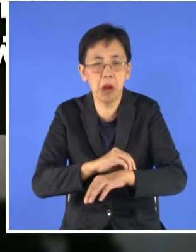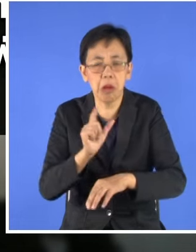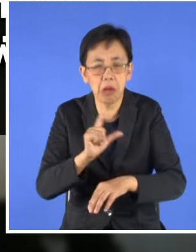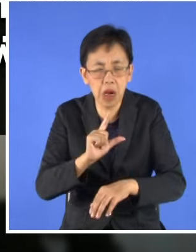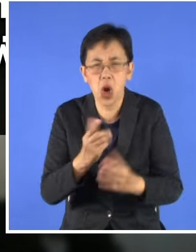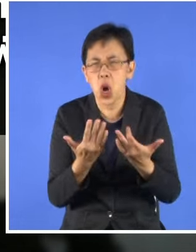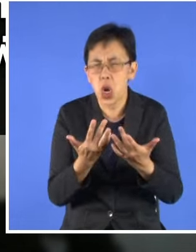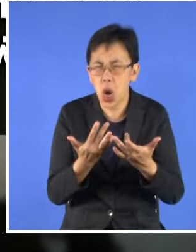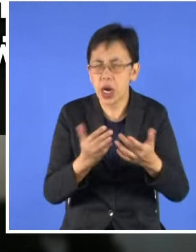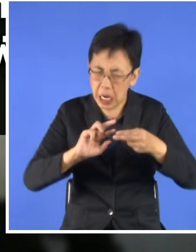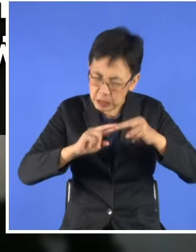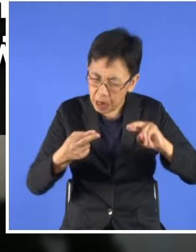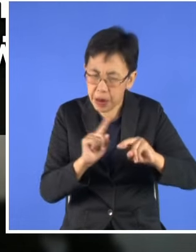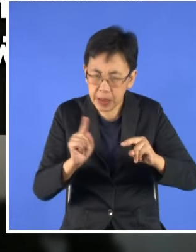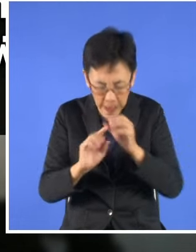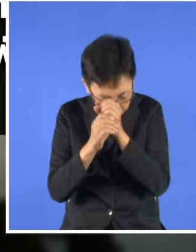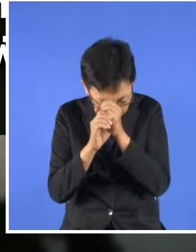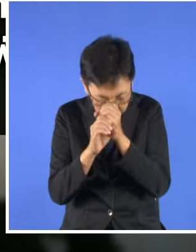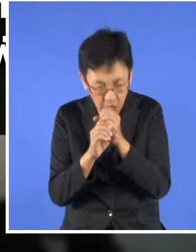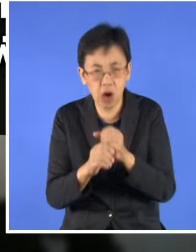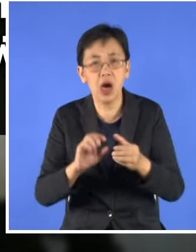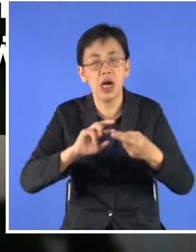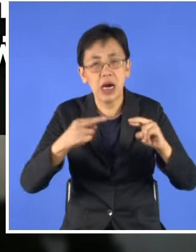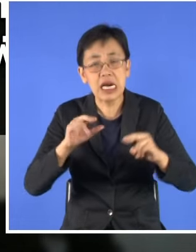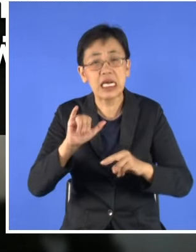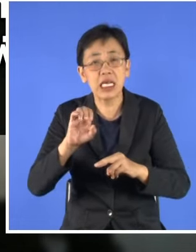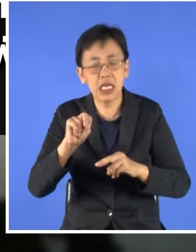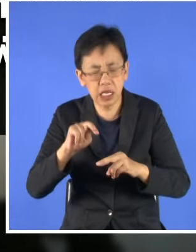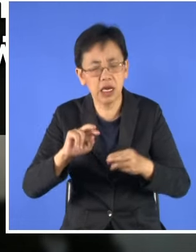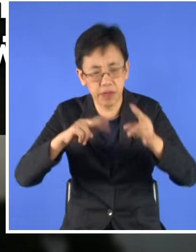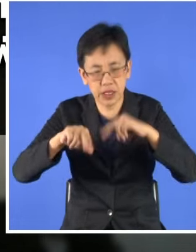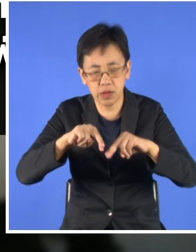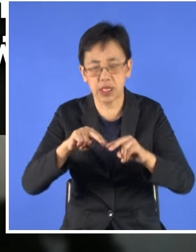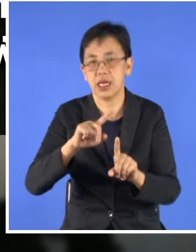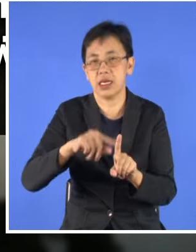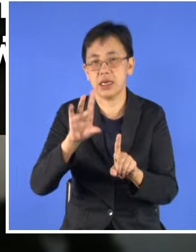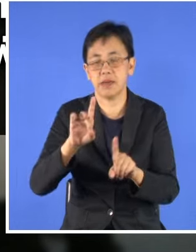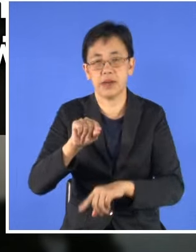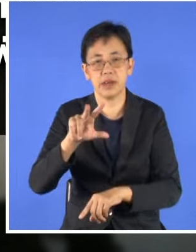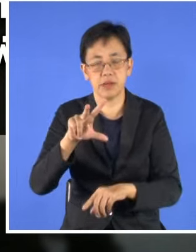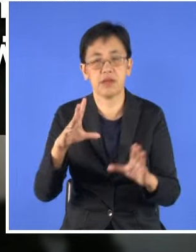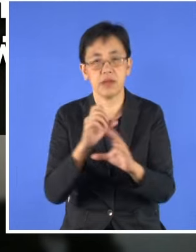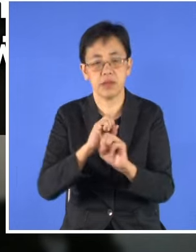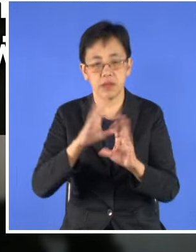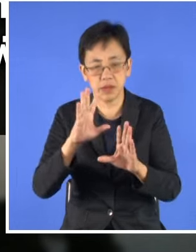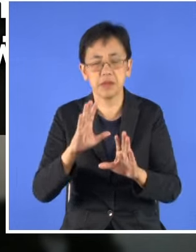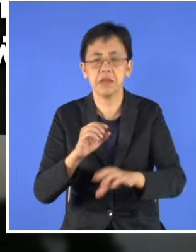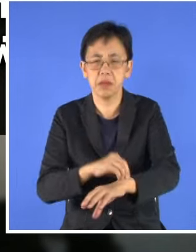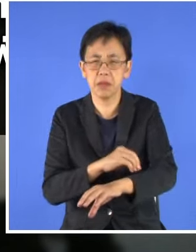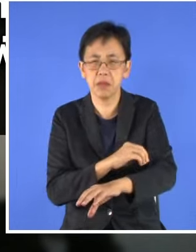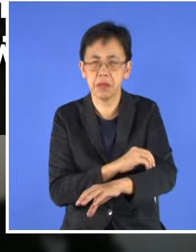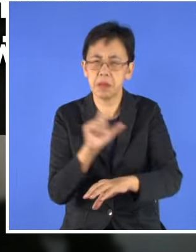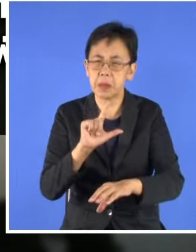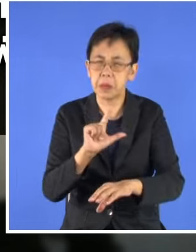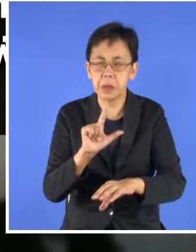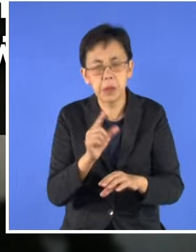สายพัสัมอีครั้งด้วยการนำดีนไปตรวจคาดว่าในวนที่ 23 สงหาคมนี้น่าจะทาบผลทชดเจนอย่าง